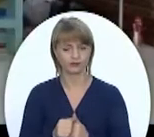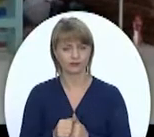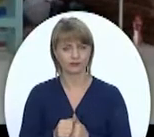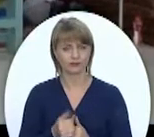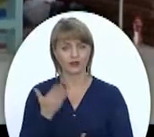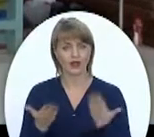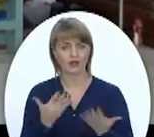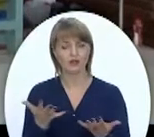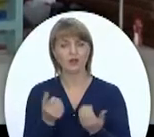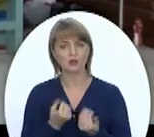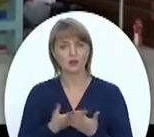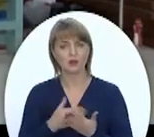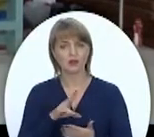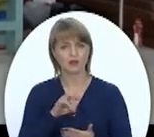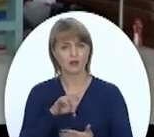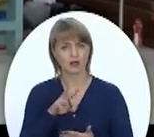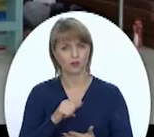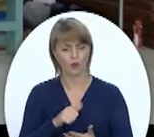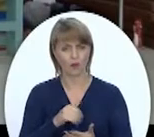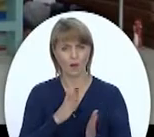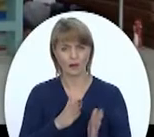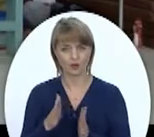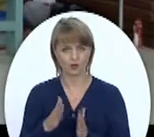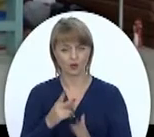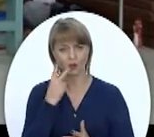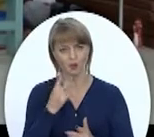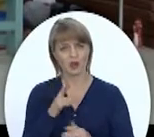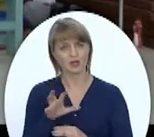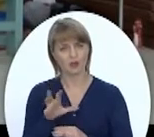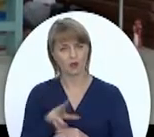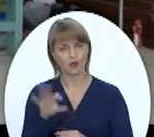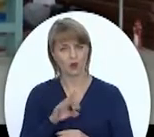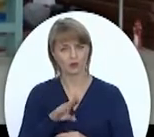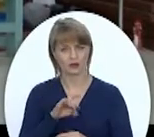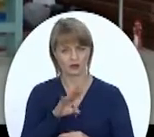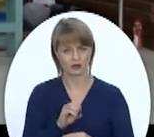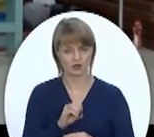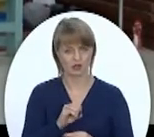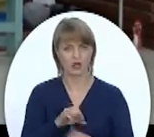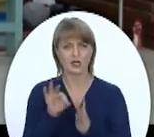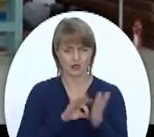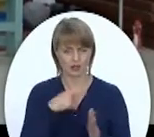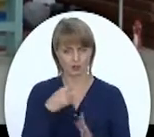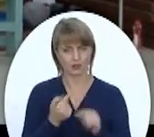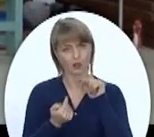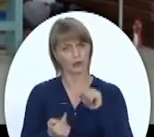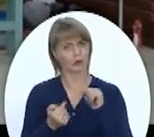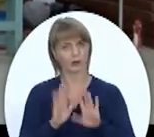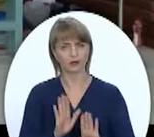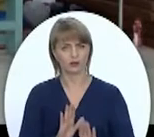Если мы возьмем, допустим, тестовую методику, да, то есть посмотрим собаку касаемо теста, конечно, я сразу скажу, подходит собака или нет,